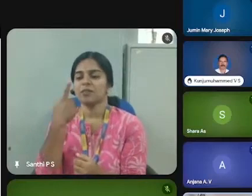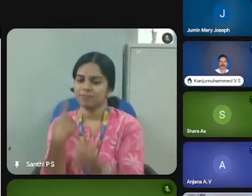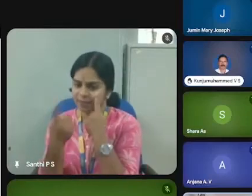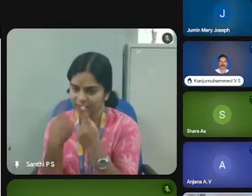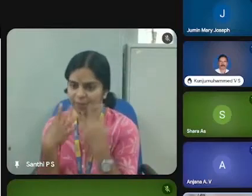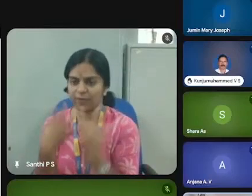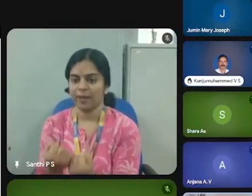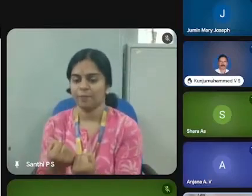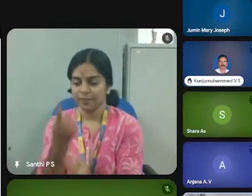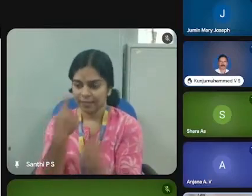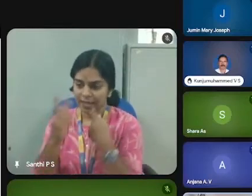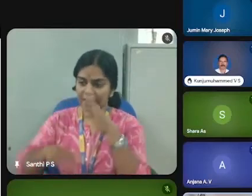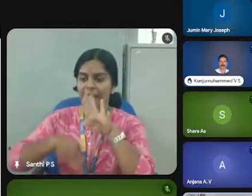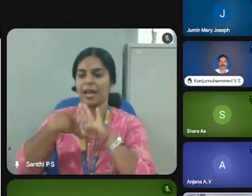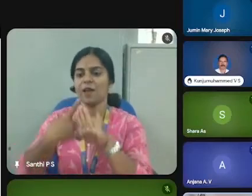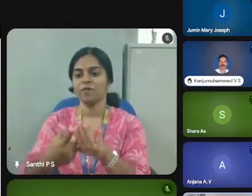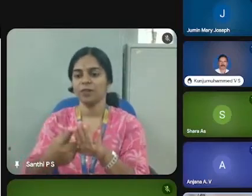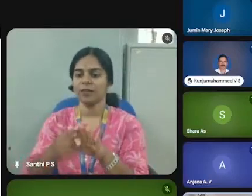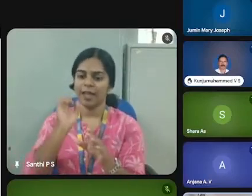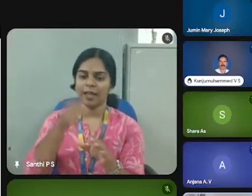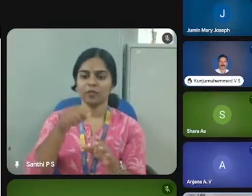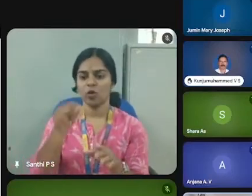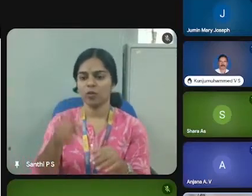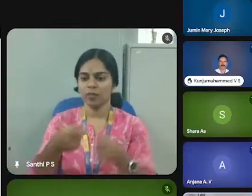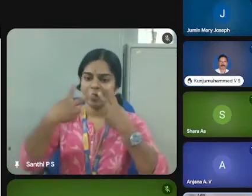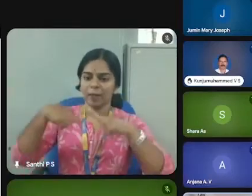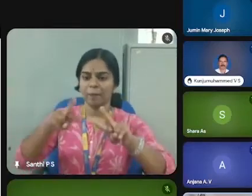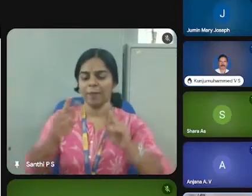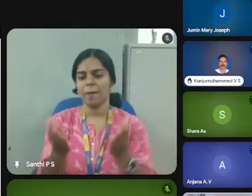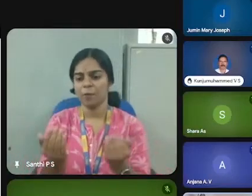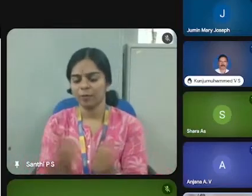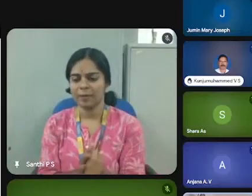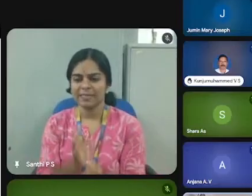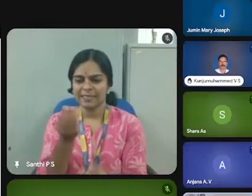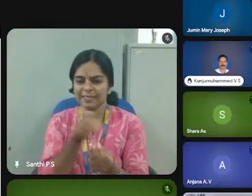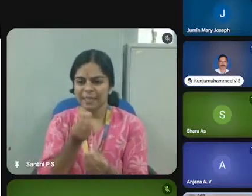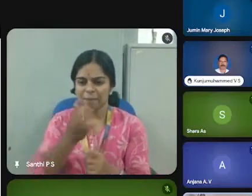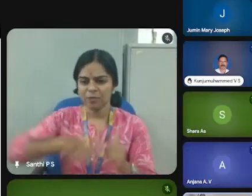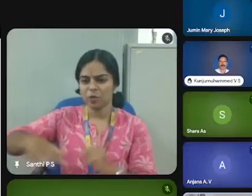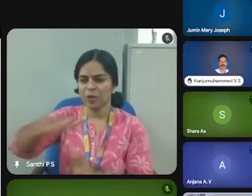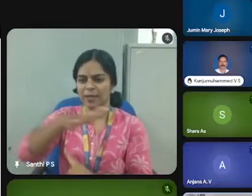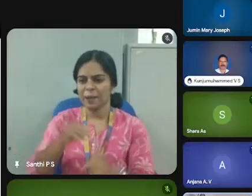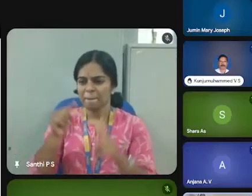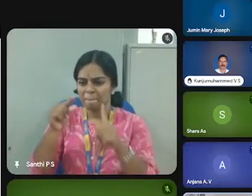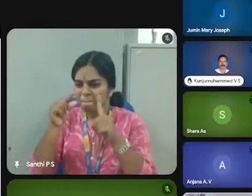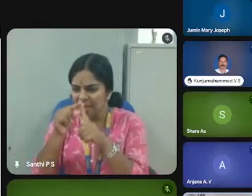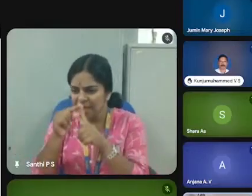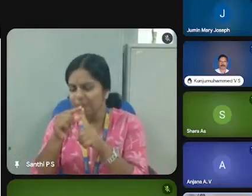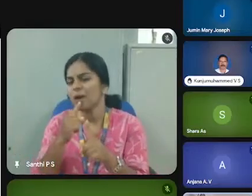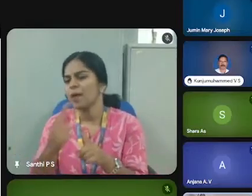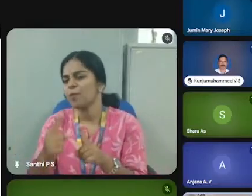സെന്റൻസ് മനസ്സിലാക്കി ചിലപ്പോ ടി പറയുമ്പോഴോ അല്ലെങ്കിൽ പി പറയുമ്പോഴോ കുട്ടിക്ക് ചിലപ്പം സൗണ്ട്സ് മനസ്സിലാക്കാനുള്ള